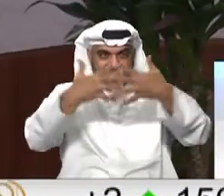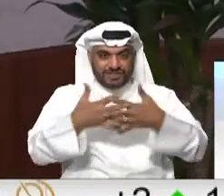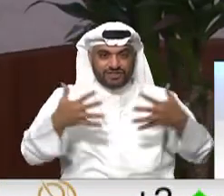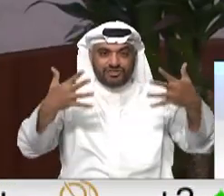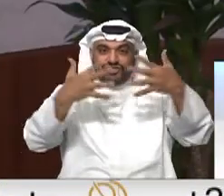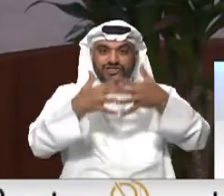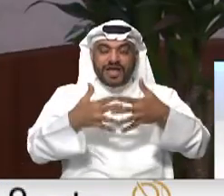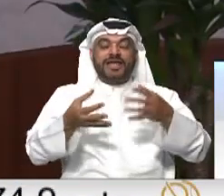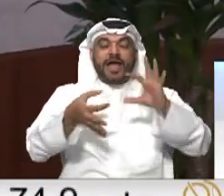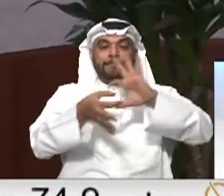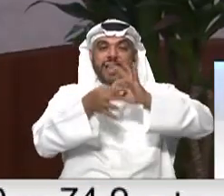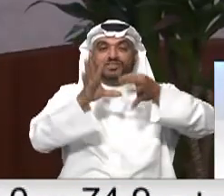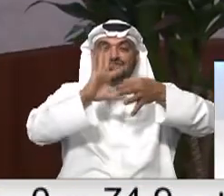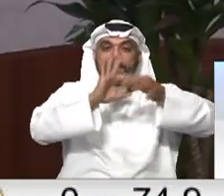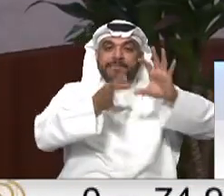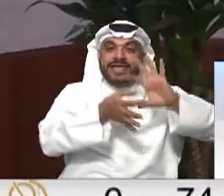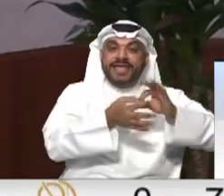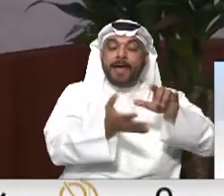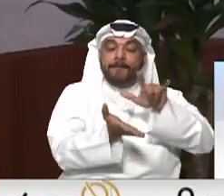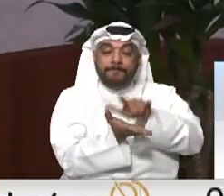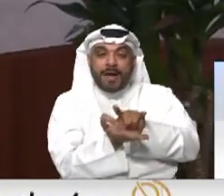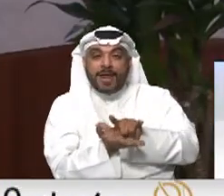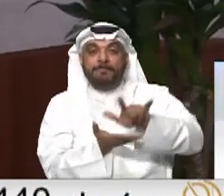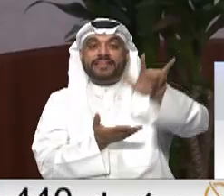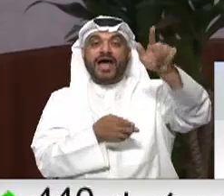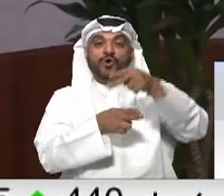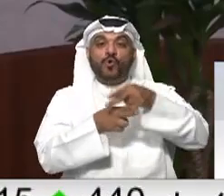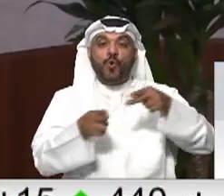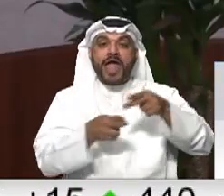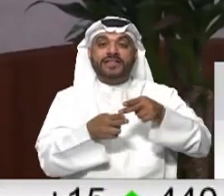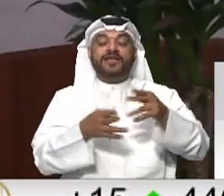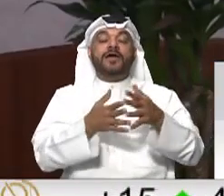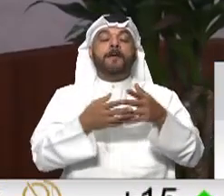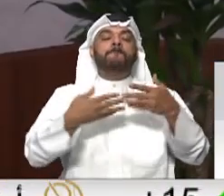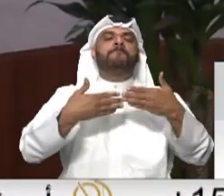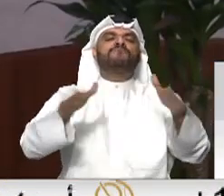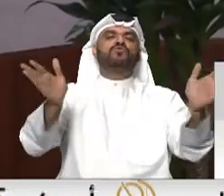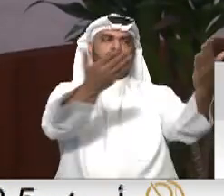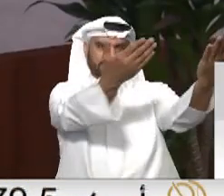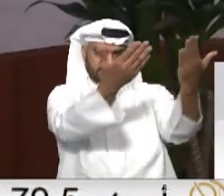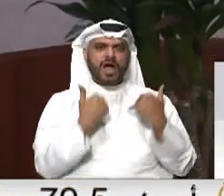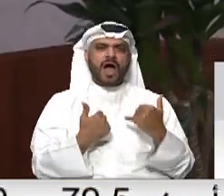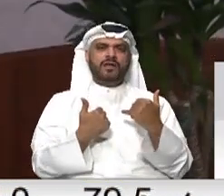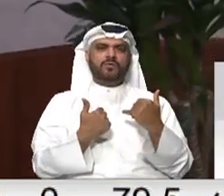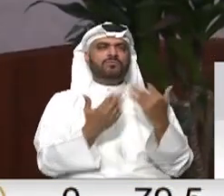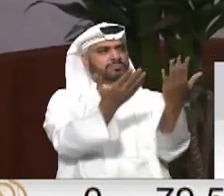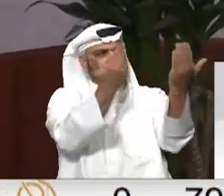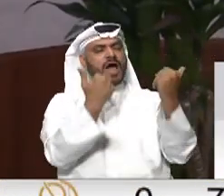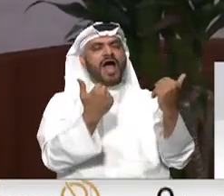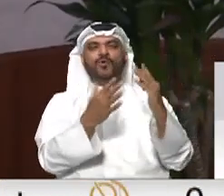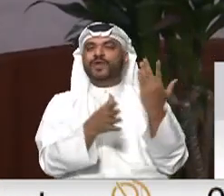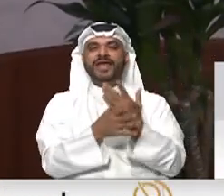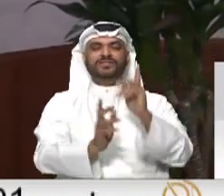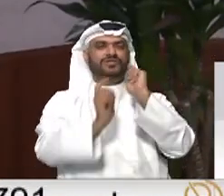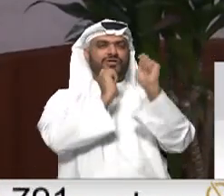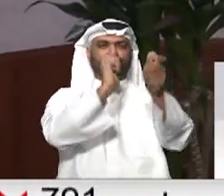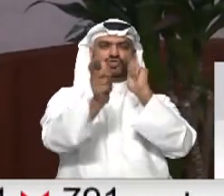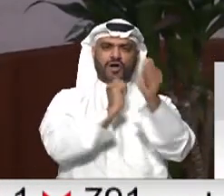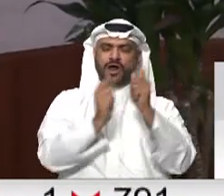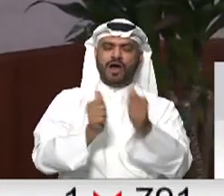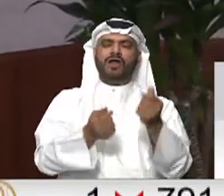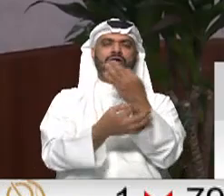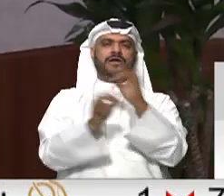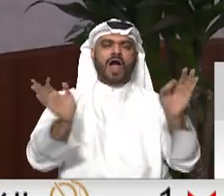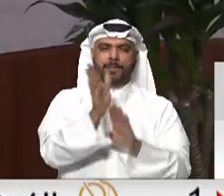الجمعيه احنا يعتبر واجهه الك الاولى في السياحه بالنسبه للمطار الكويت الدولي في وصول